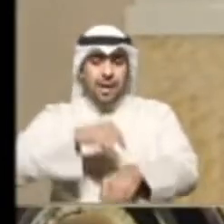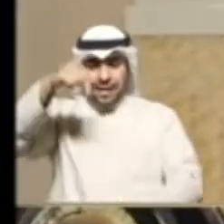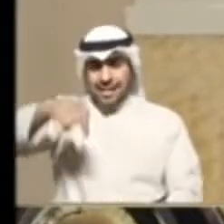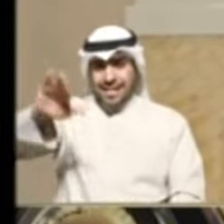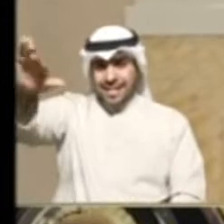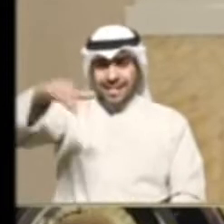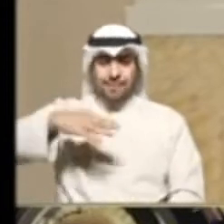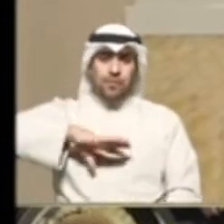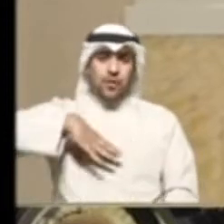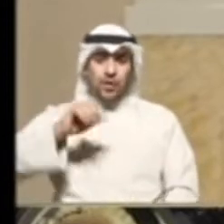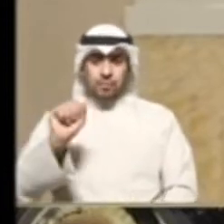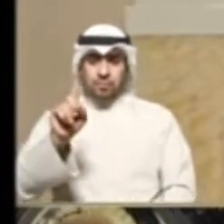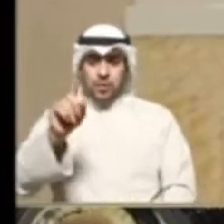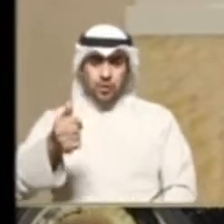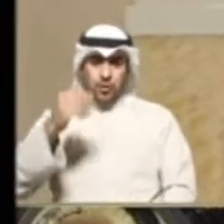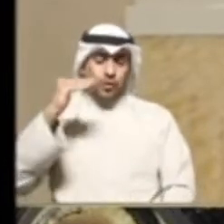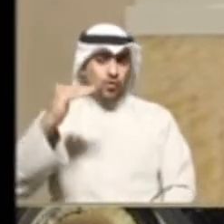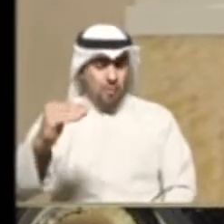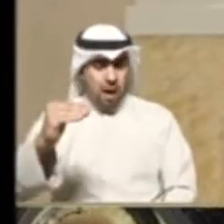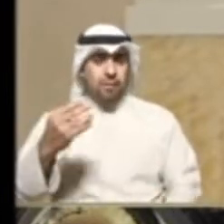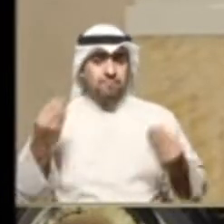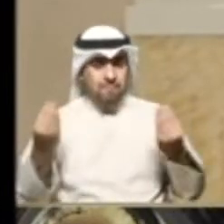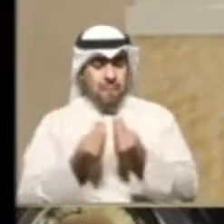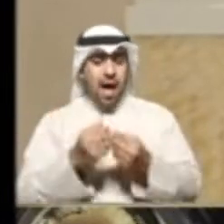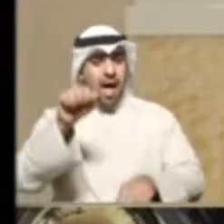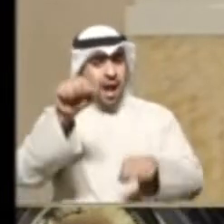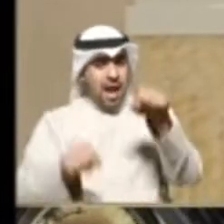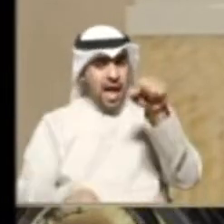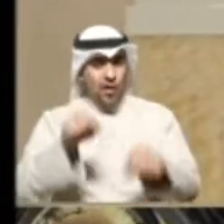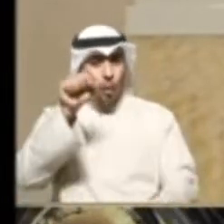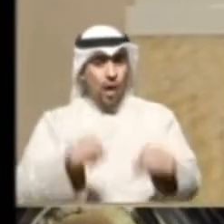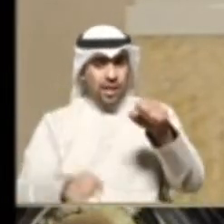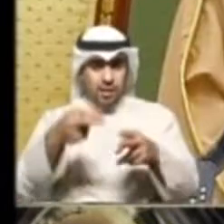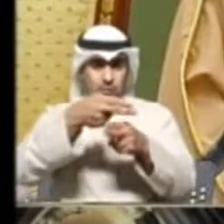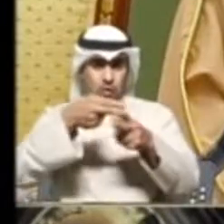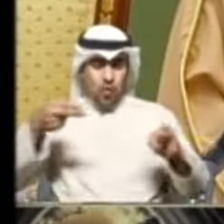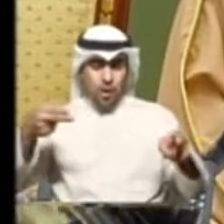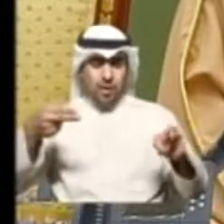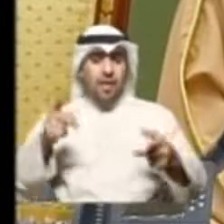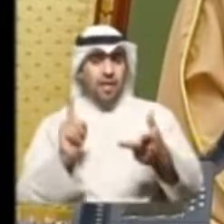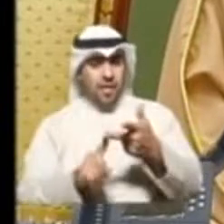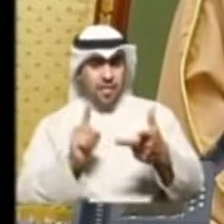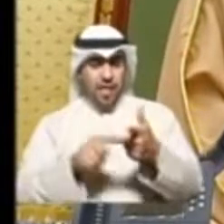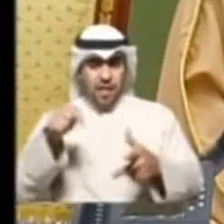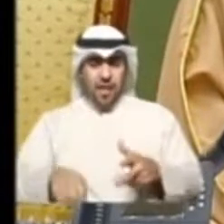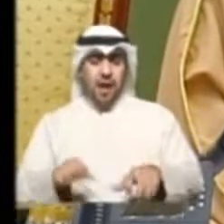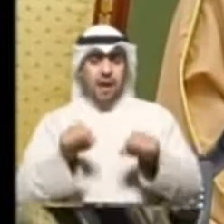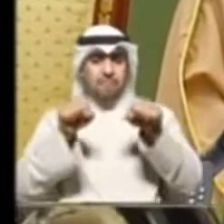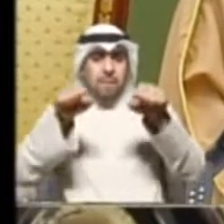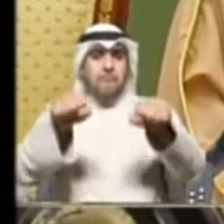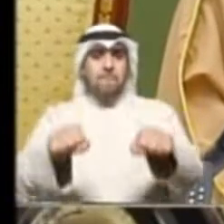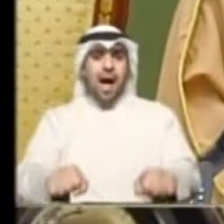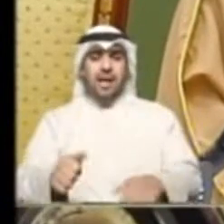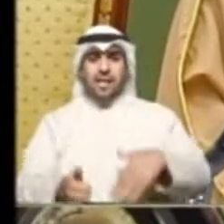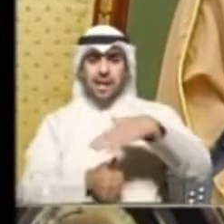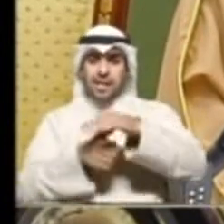الكويتي، مناسبة توليكم مقاليد الحكم في دولتنا الكويت الحبيبة، إنها الذكرى 12